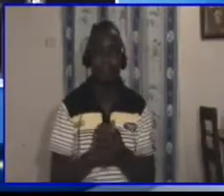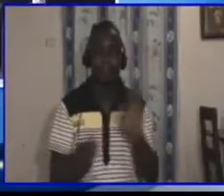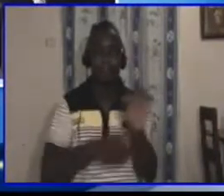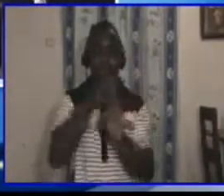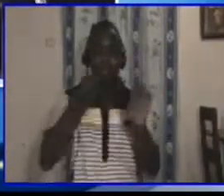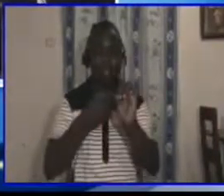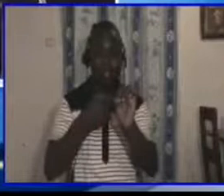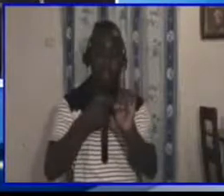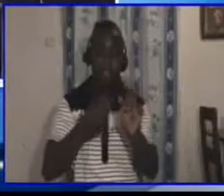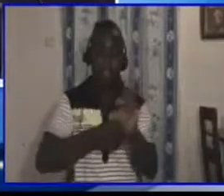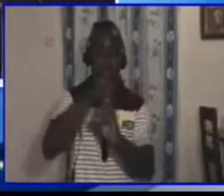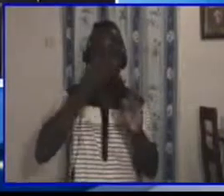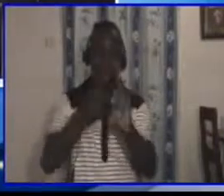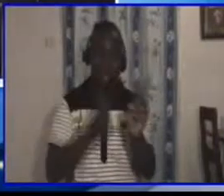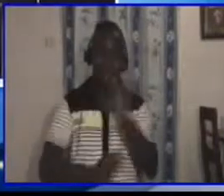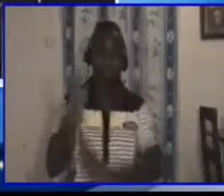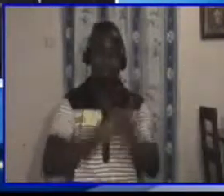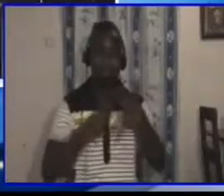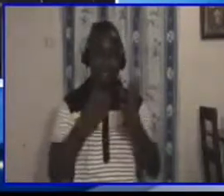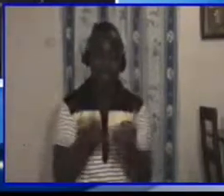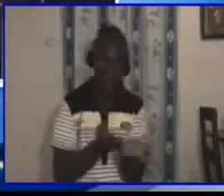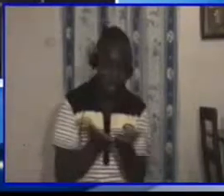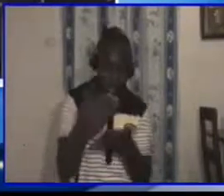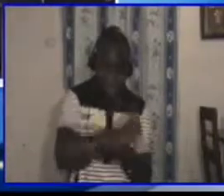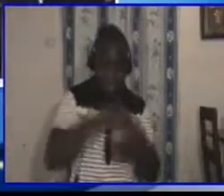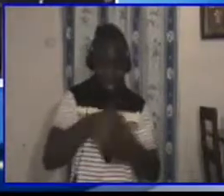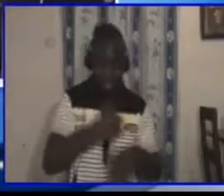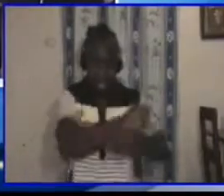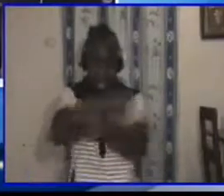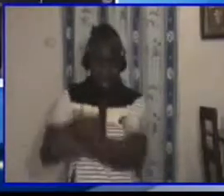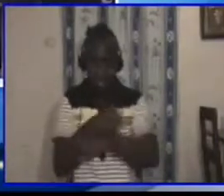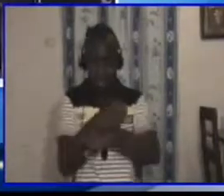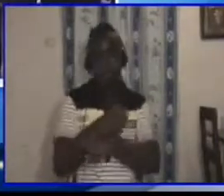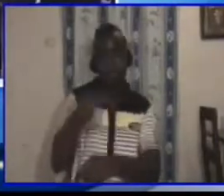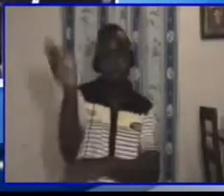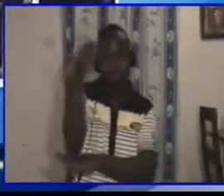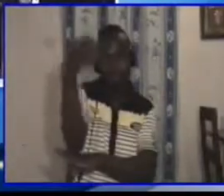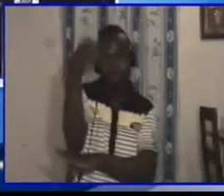nella condizione in cui la chiesa era all'inizio